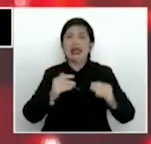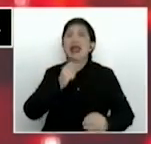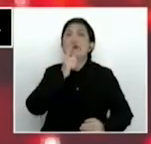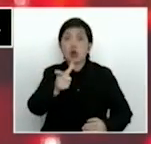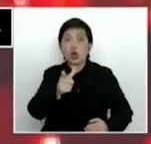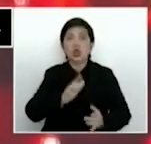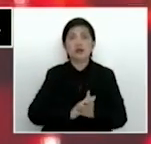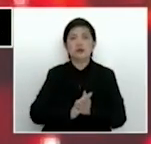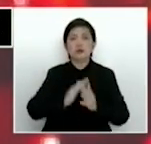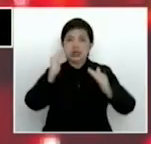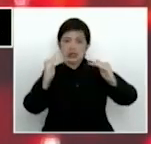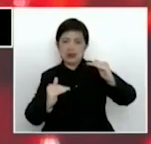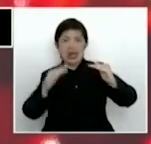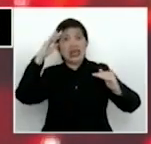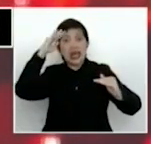gender